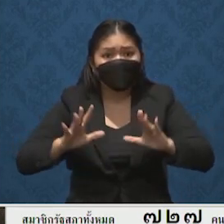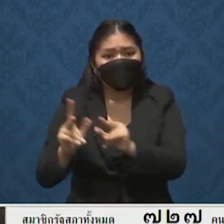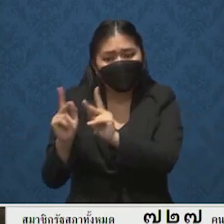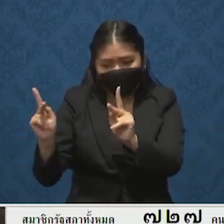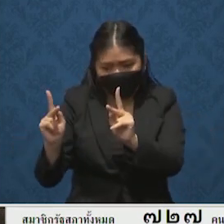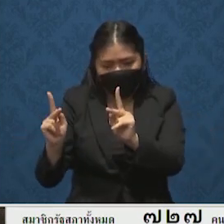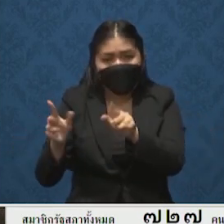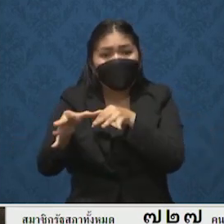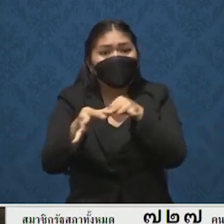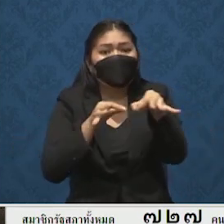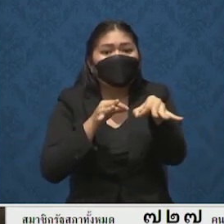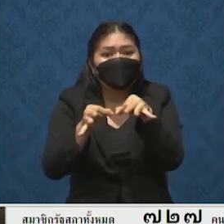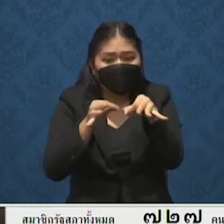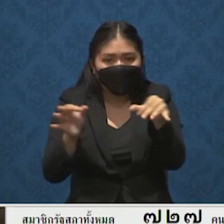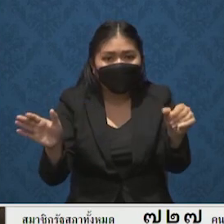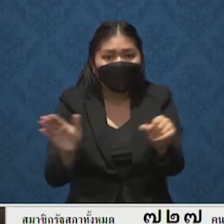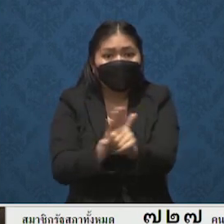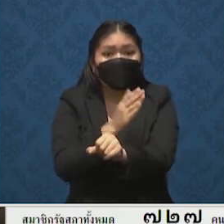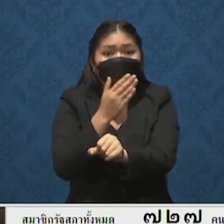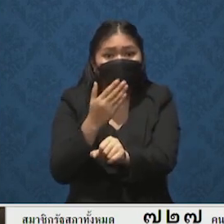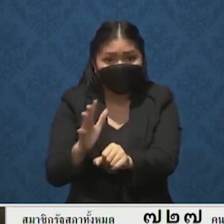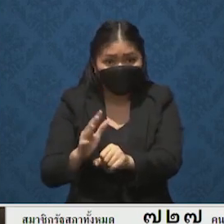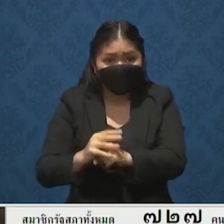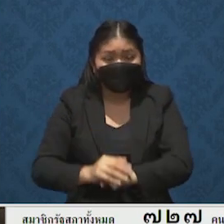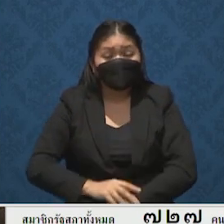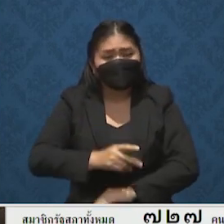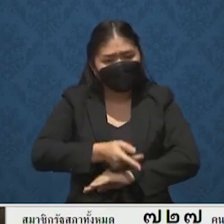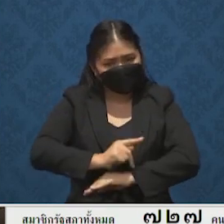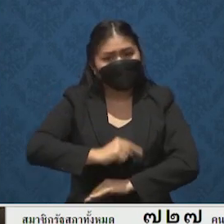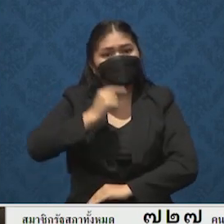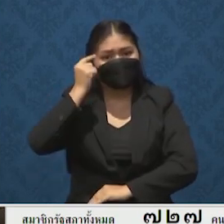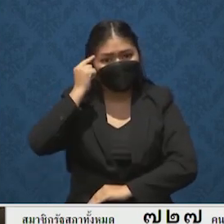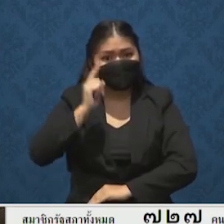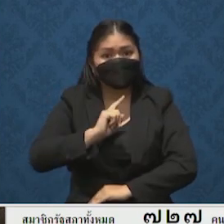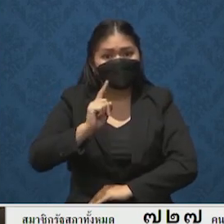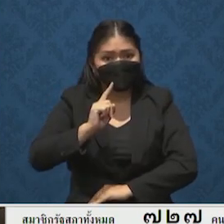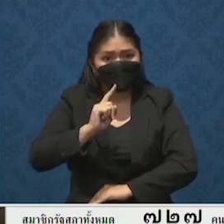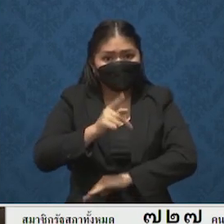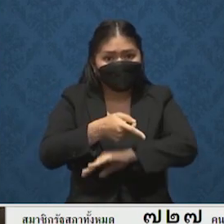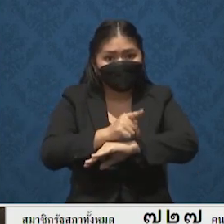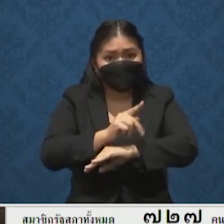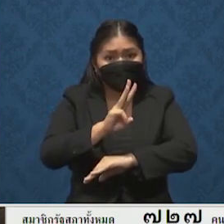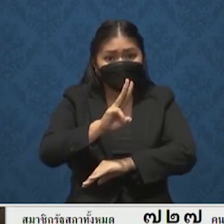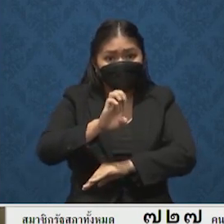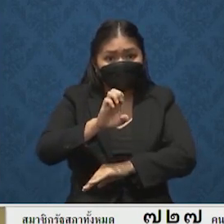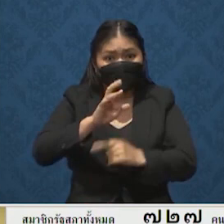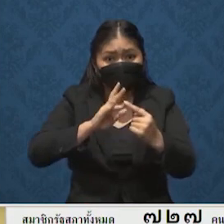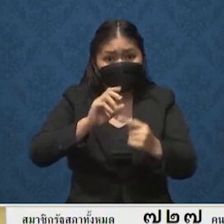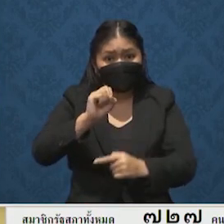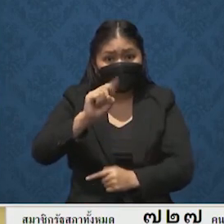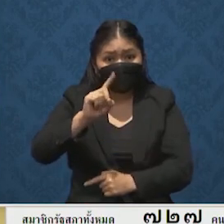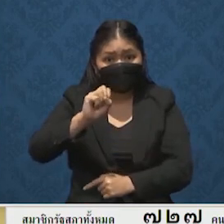งครบถ้วนแล้วประธานของที่ประชุมคือท่านศาสตราจารย์พิเศษพรเพชรวิชิตจุลชั